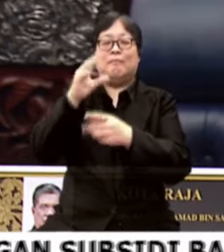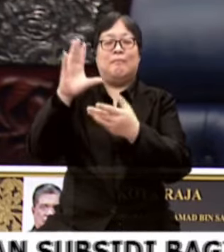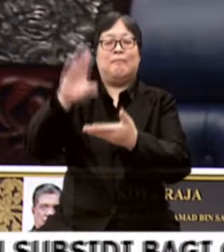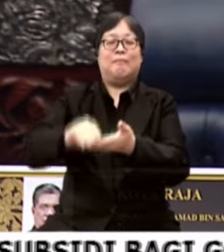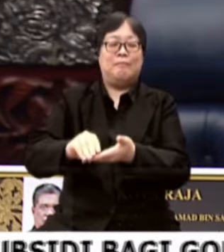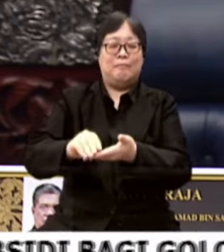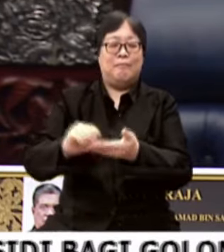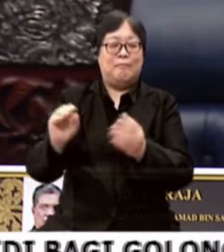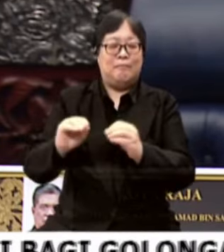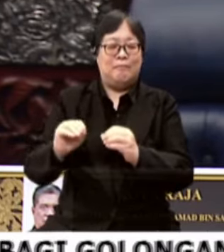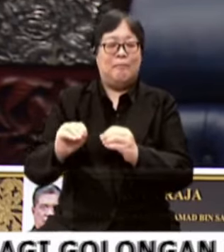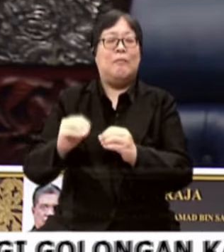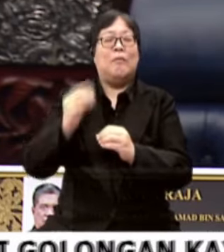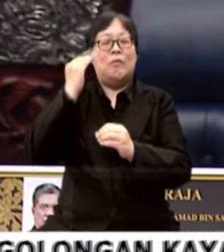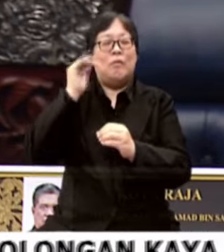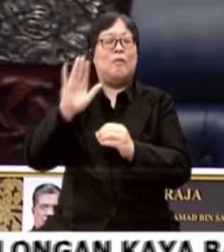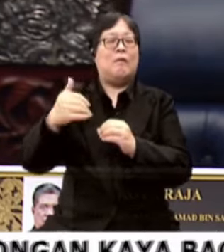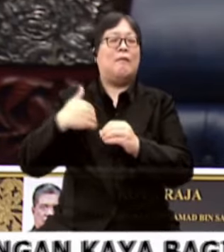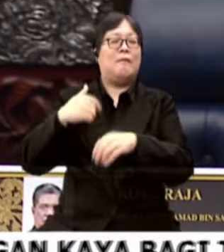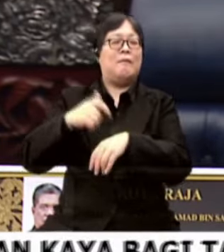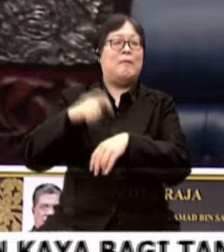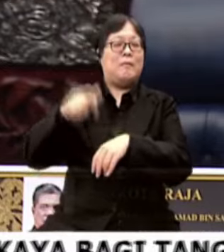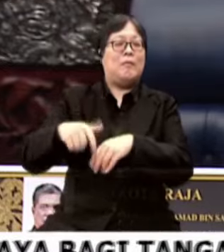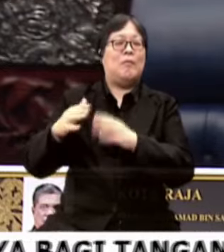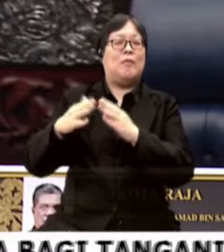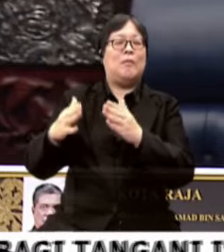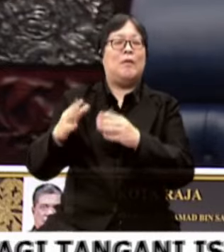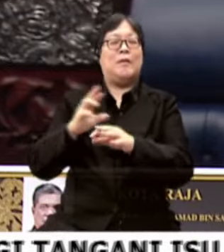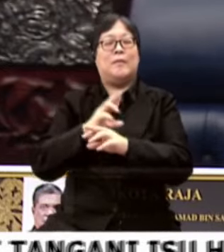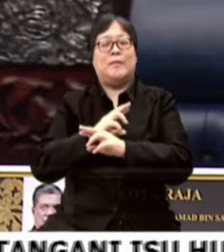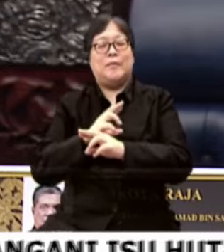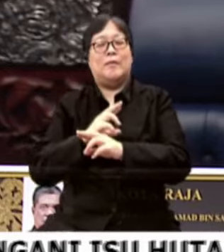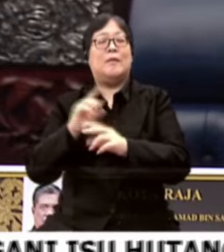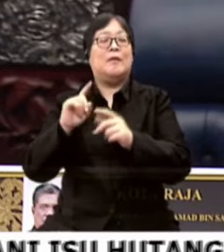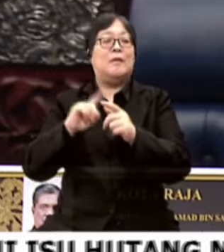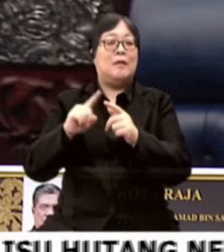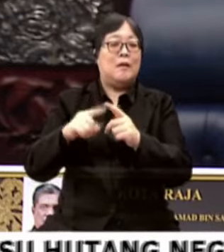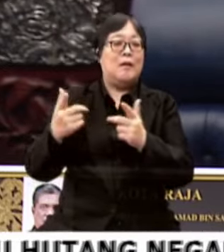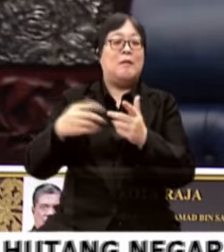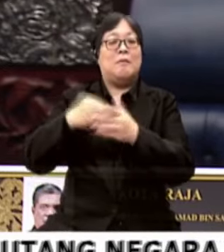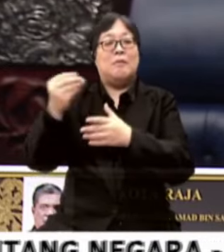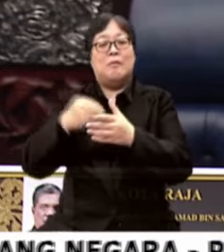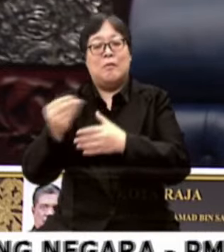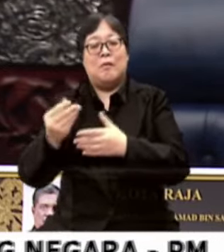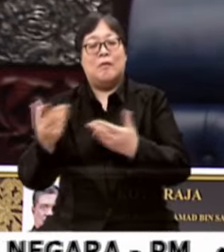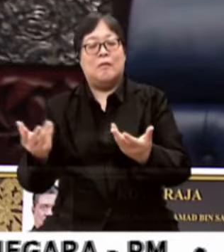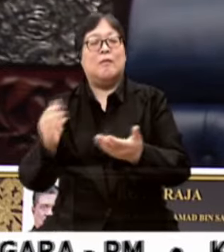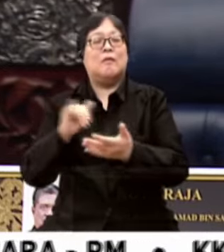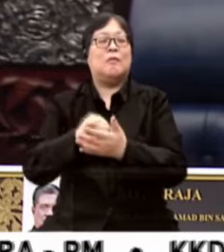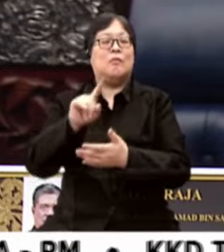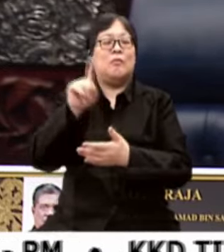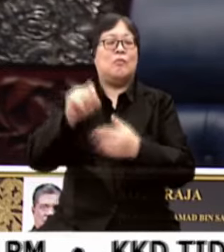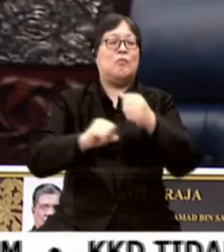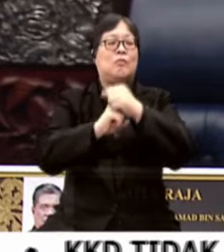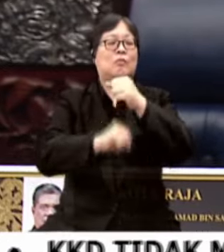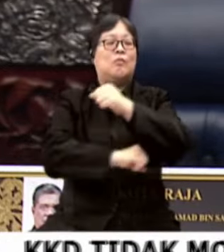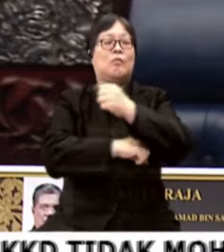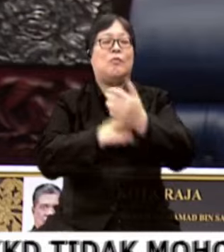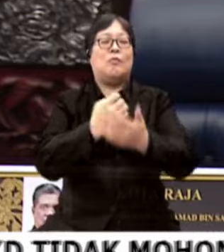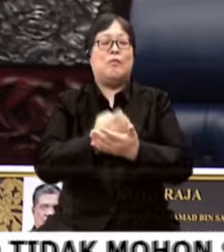karena ada masa mereka perlu berada di rumah Tetapi ada juga masa mereka di luar Jadi itu adalah soal struktur ekonomi